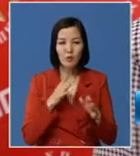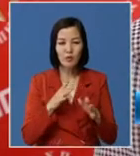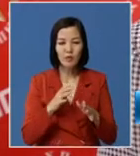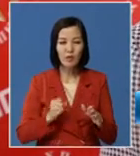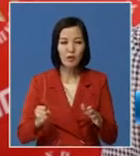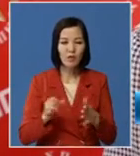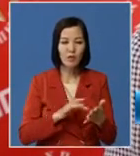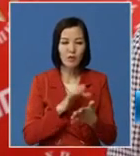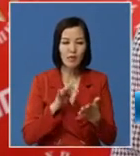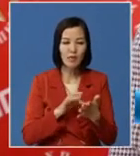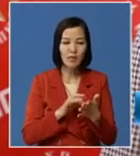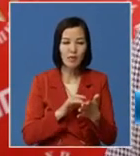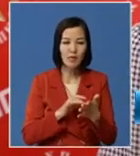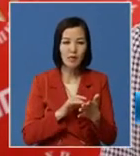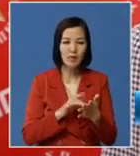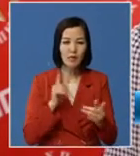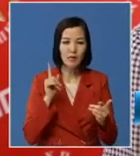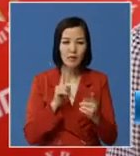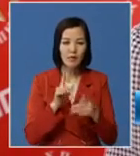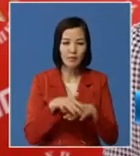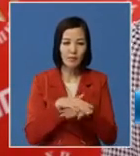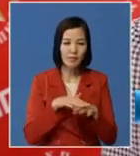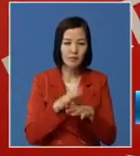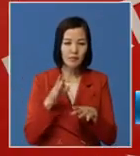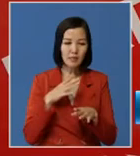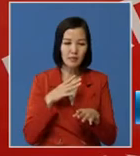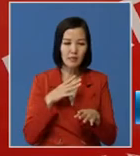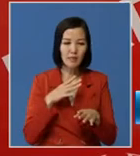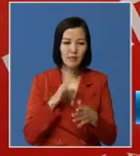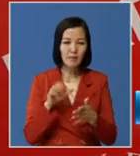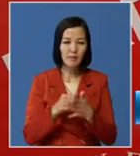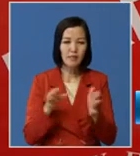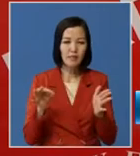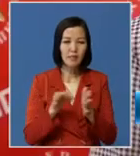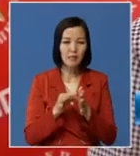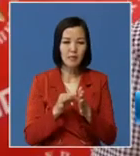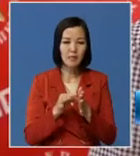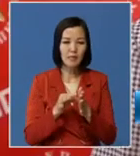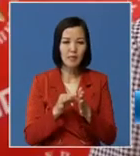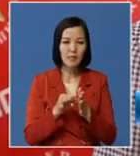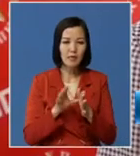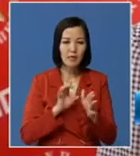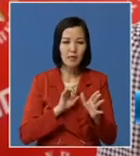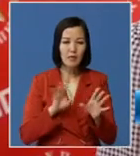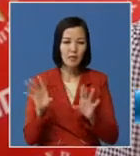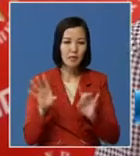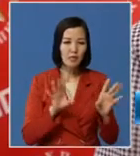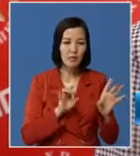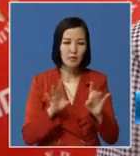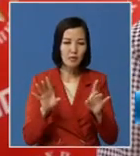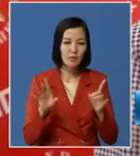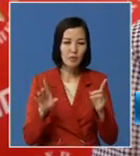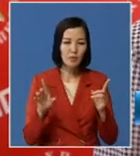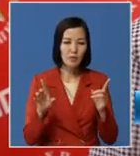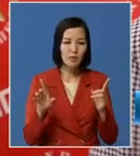аудандарға ат басын бұрып барып қайттық. Басты мақсатымыз жеткізу, ақпаратымызды жеткізу, өзіміздің